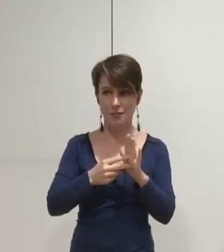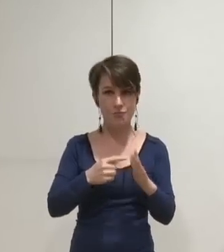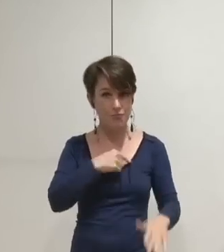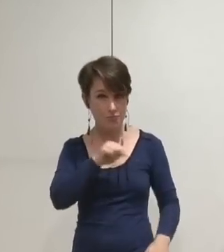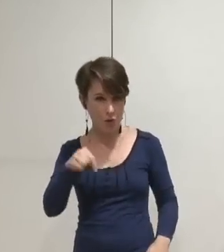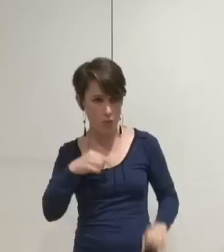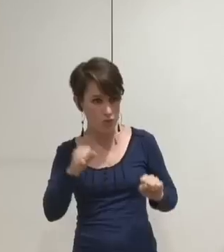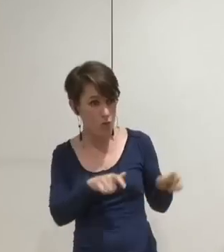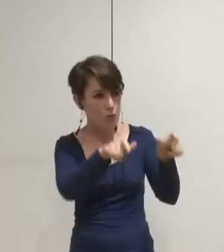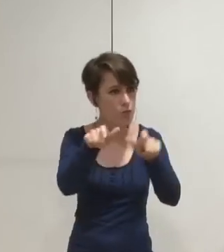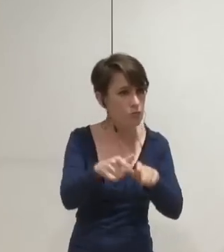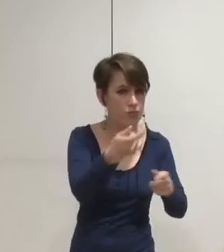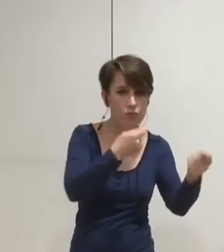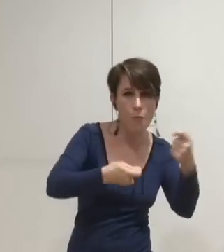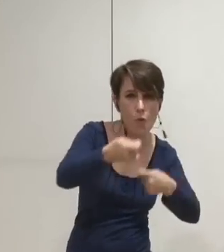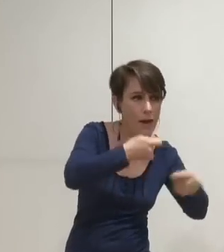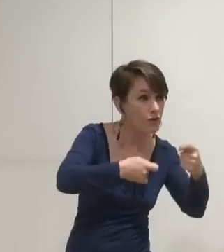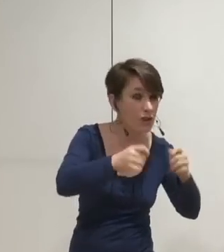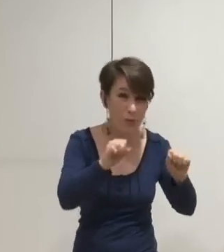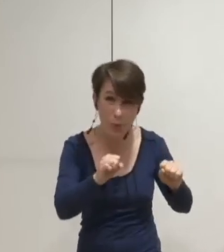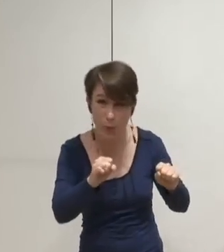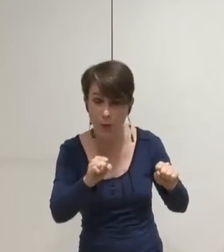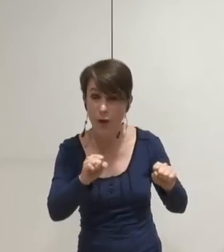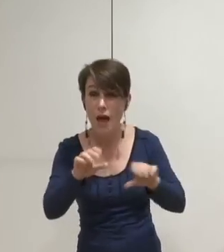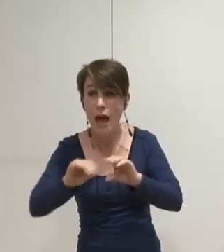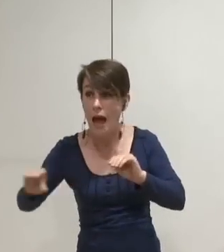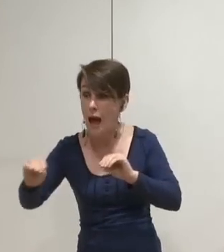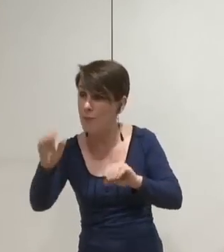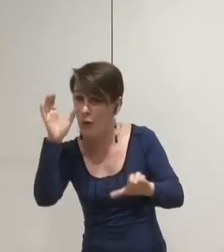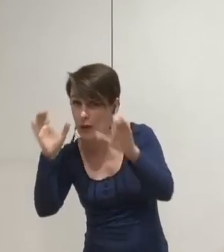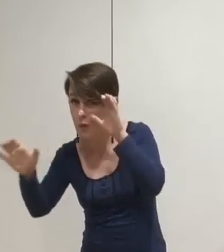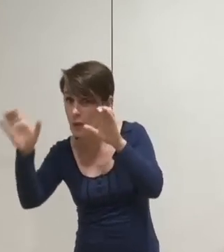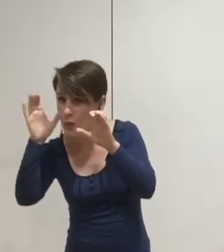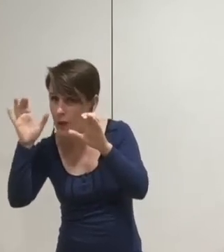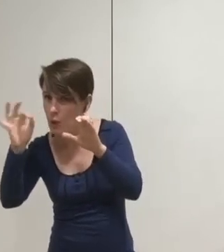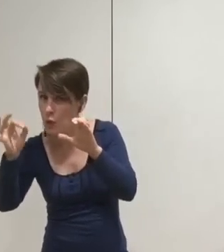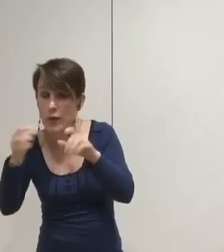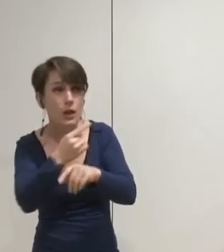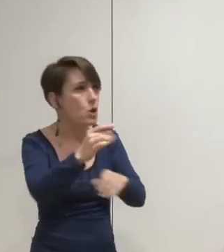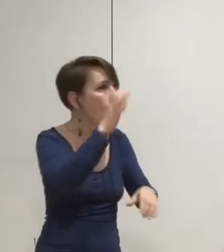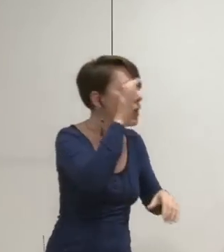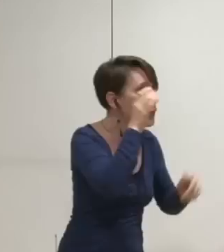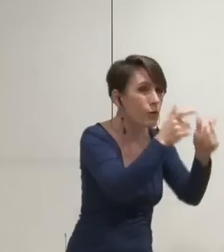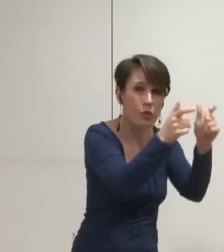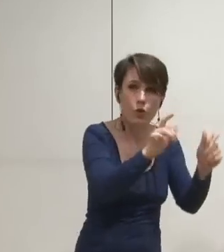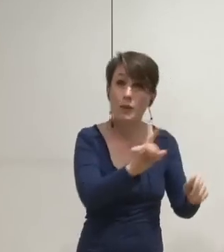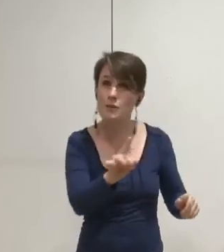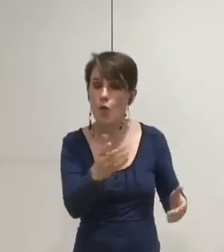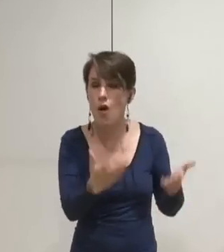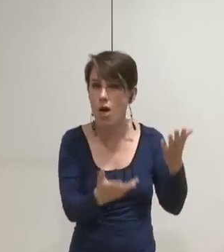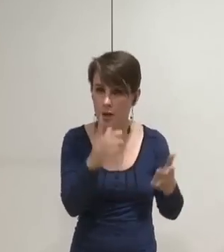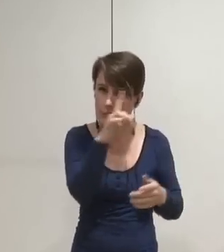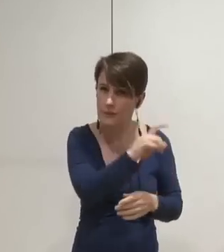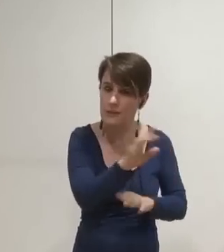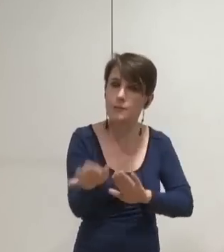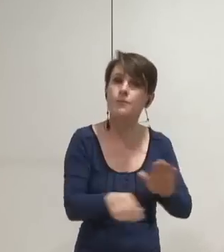marché prendre la vie des habitants et ne pas dépendre des seules suggestions du prestataire des questions